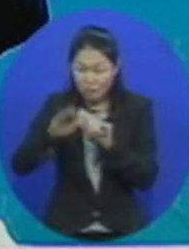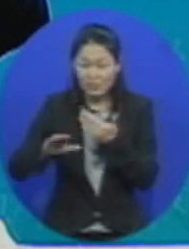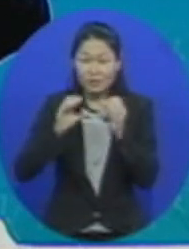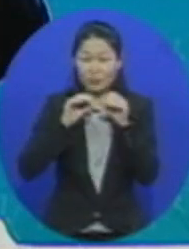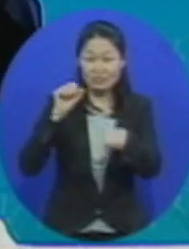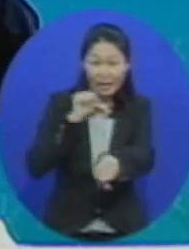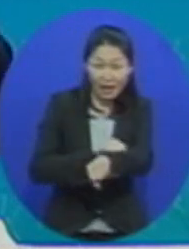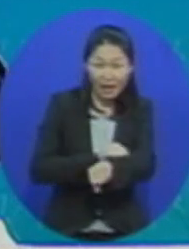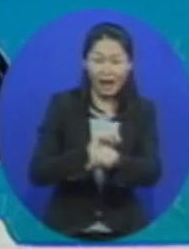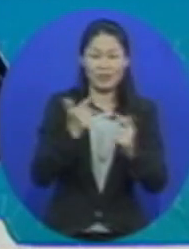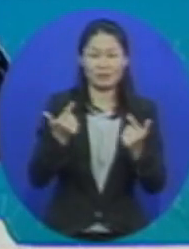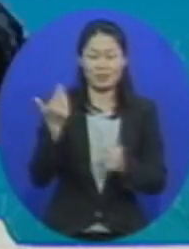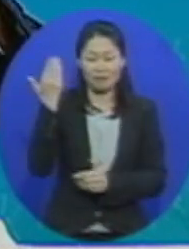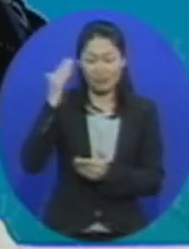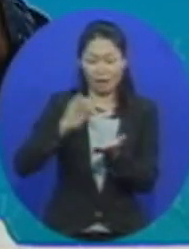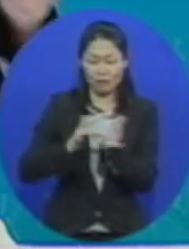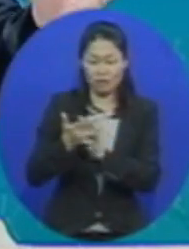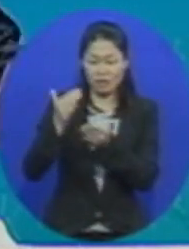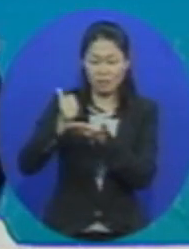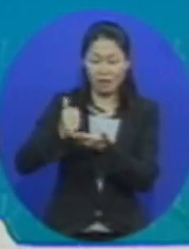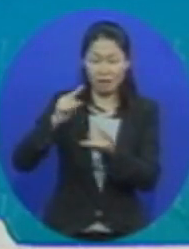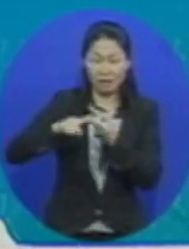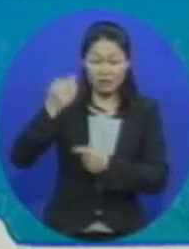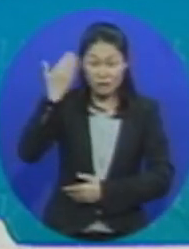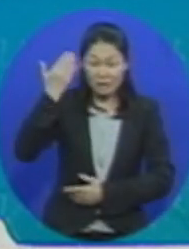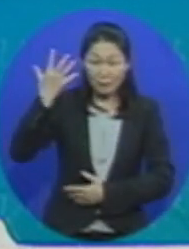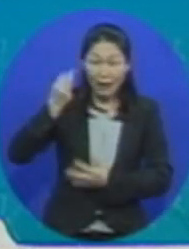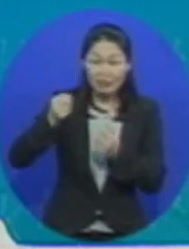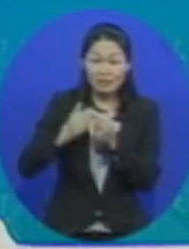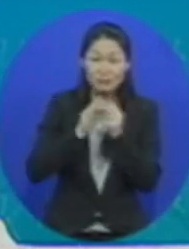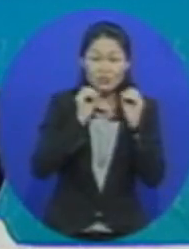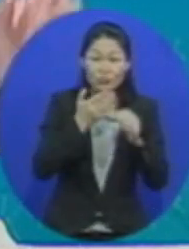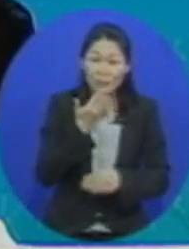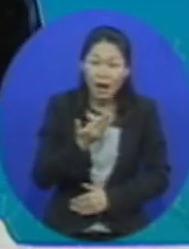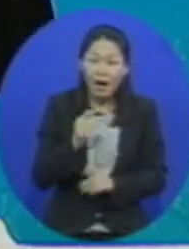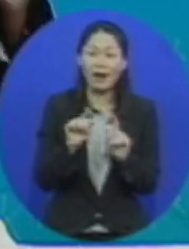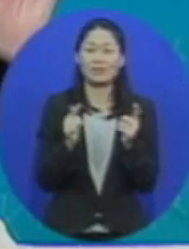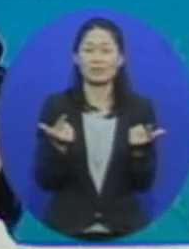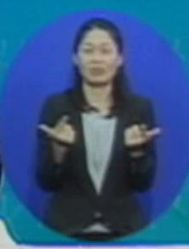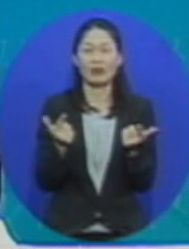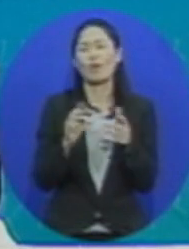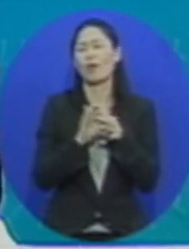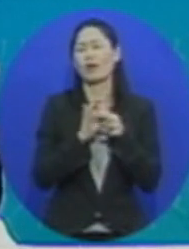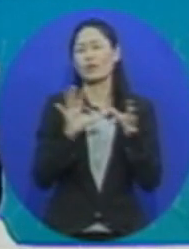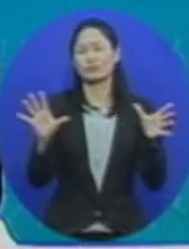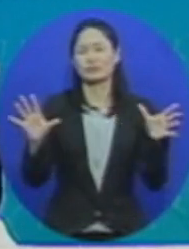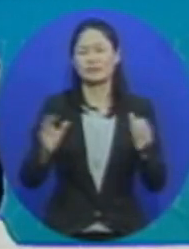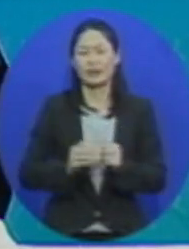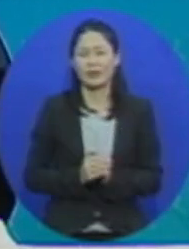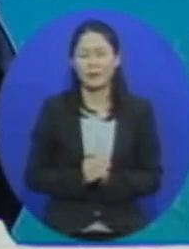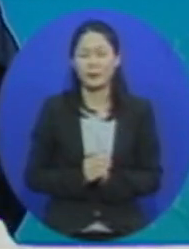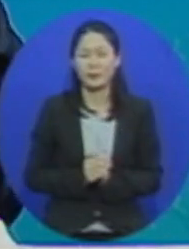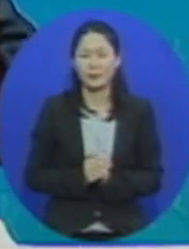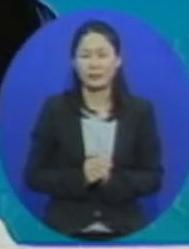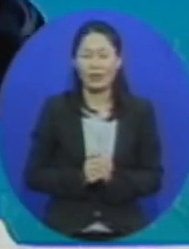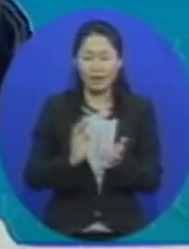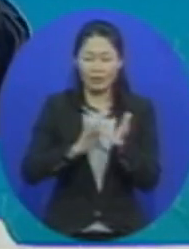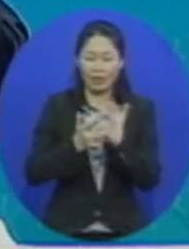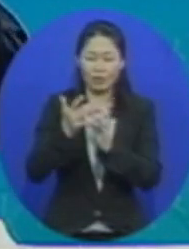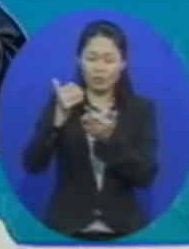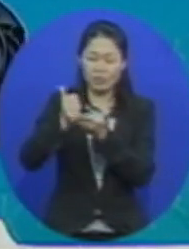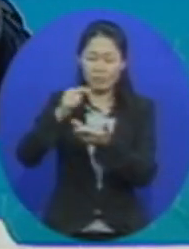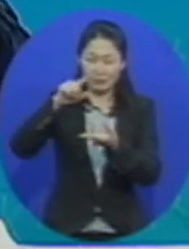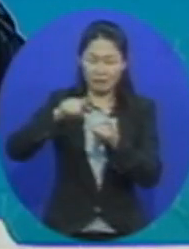예수님에 대해서 지식이 많다고 해서 전도자가 되는 것도 아니에요 정말 그것과는 상관이 없어요 예수님에